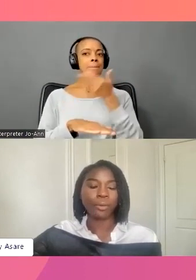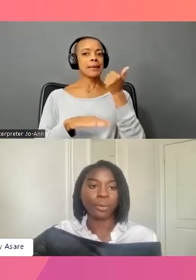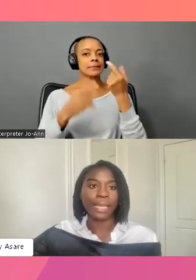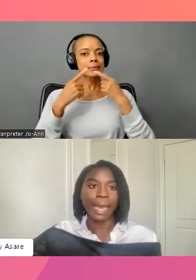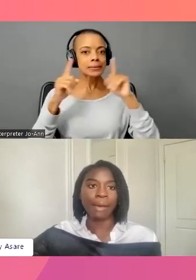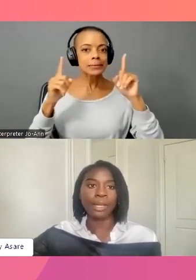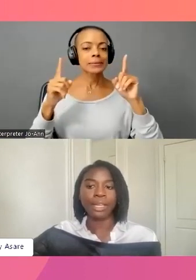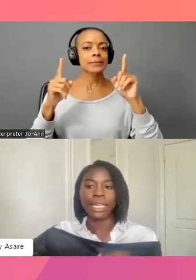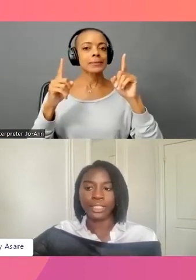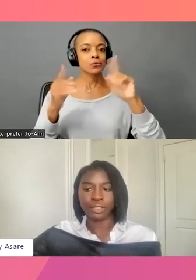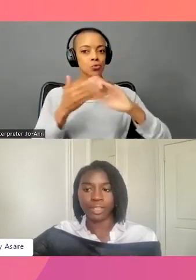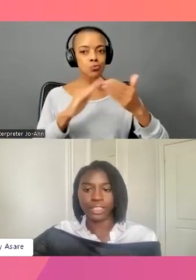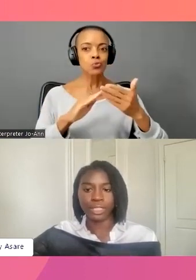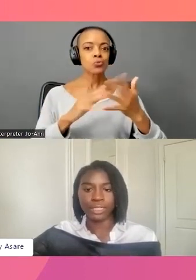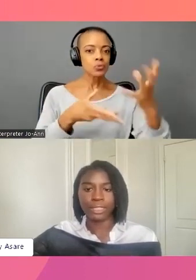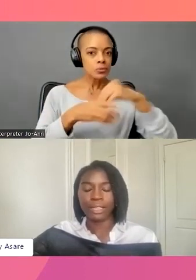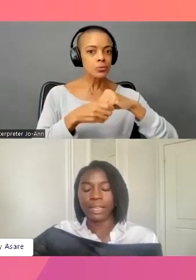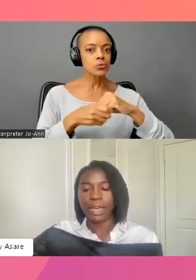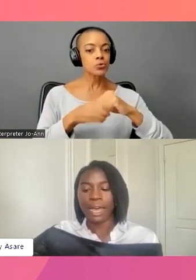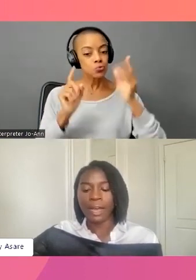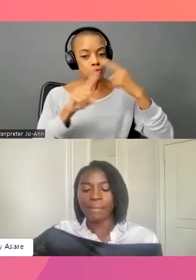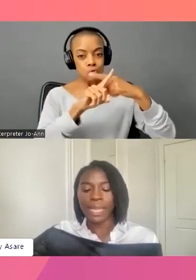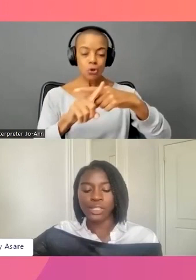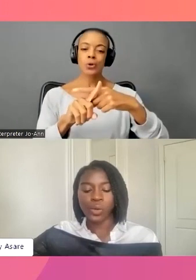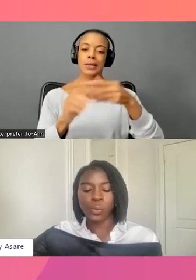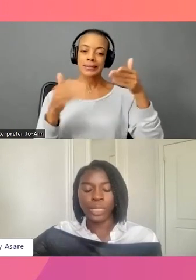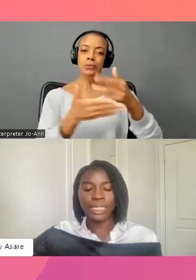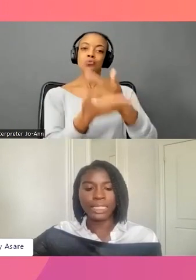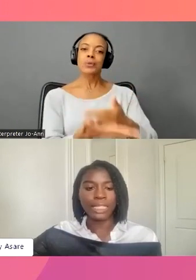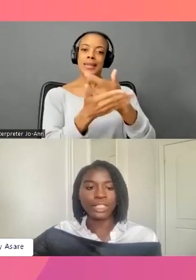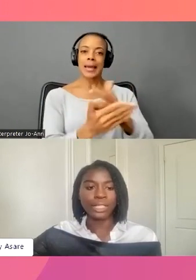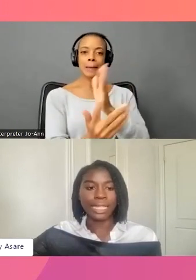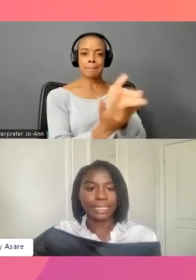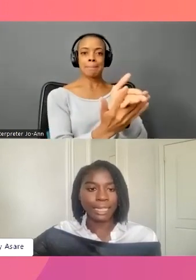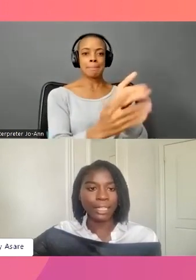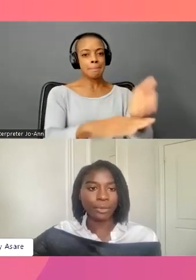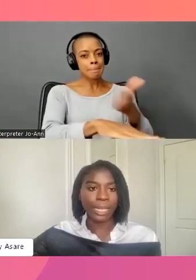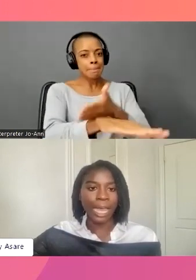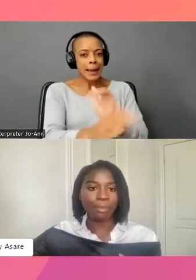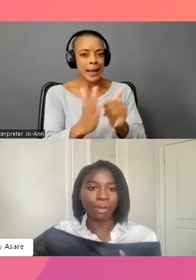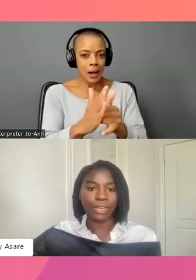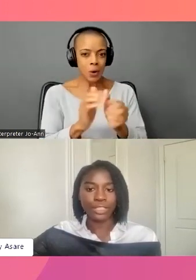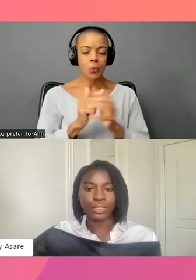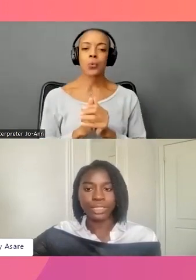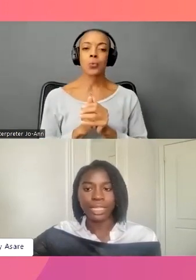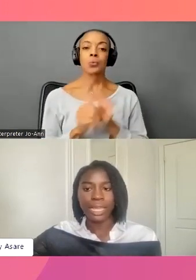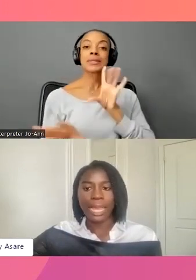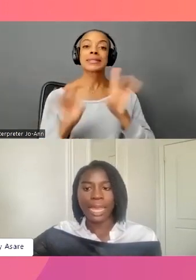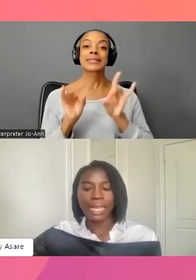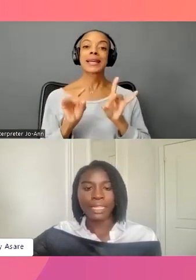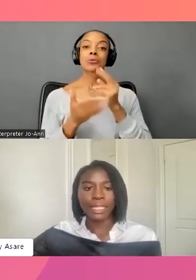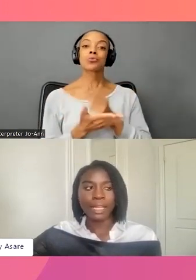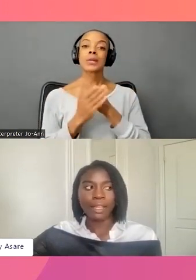donc un résultat réussi pour une intervention